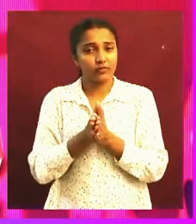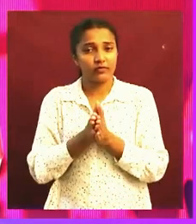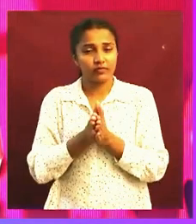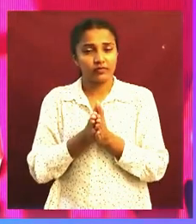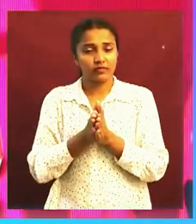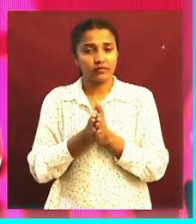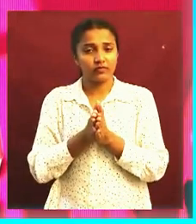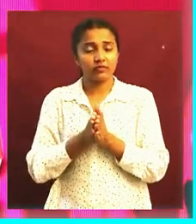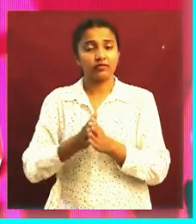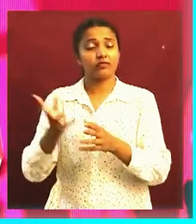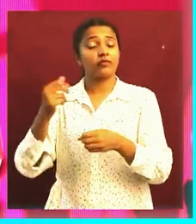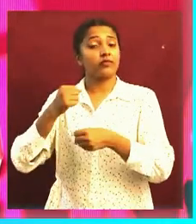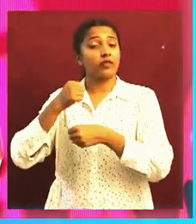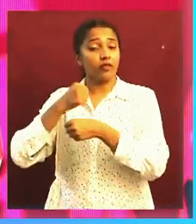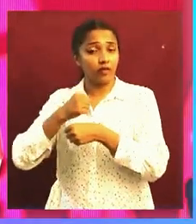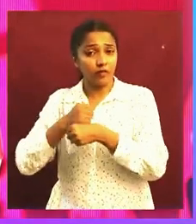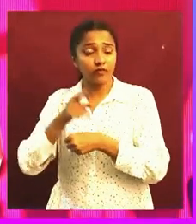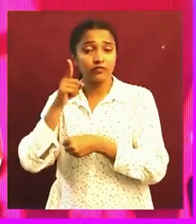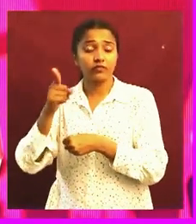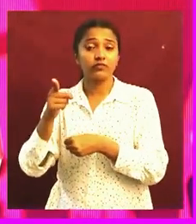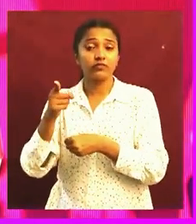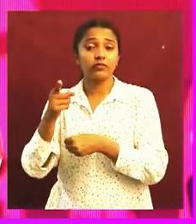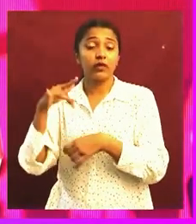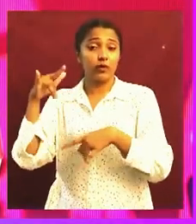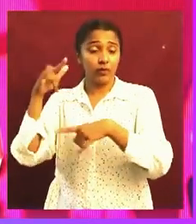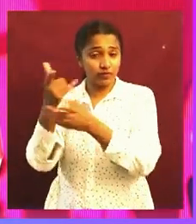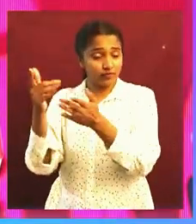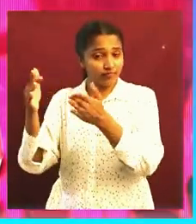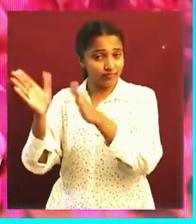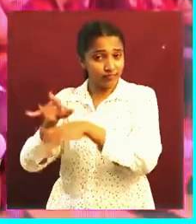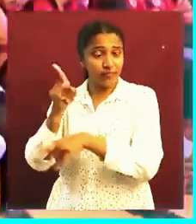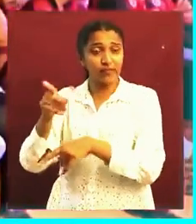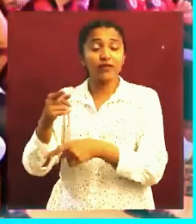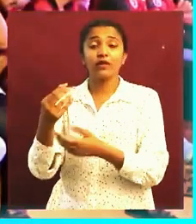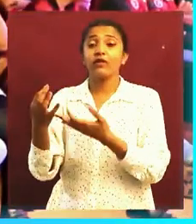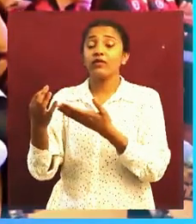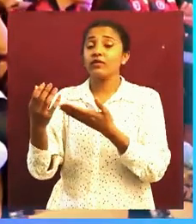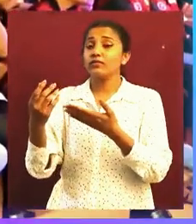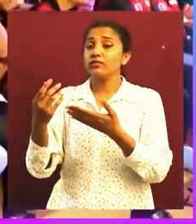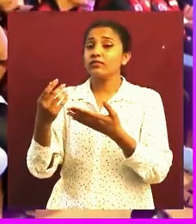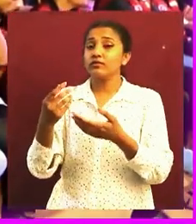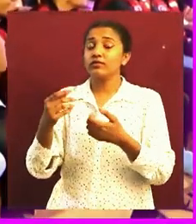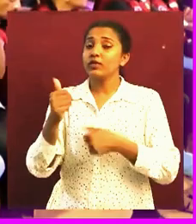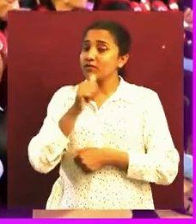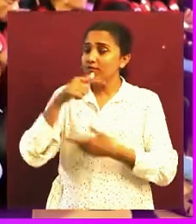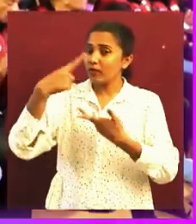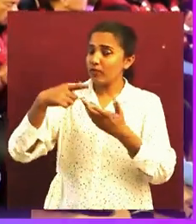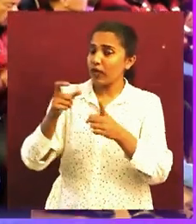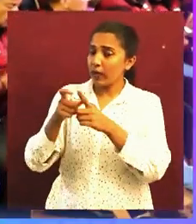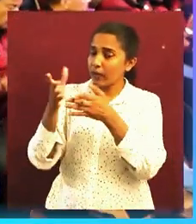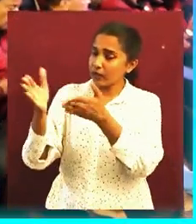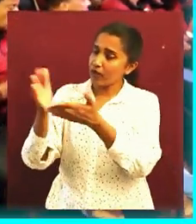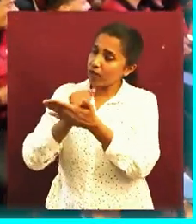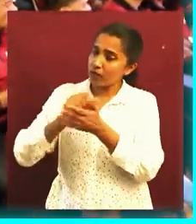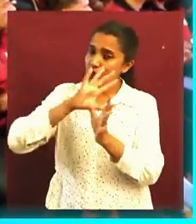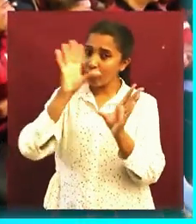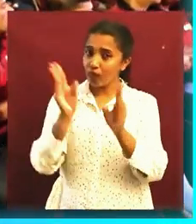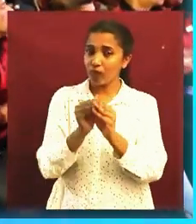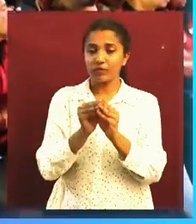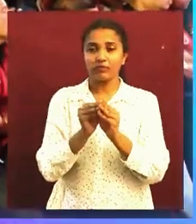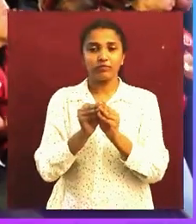එක රේගුව ඉමිග්‍රේෂන් එක නේද සුරාපති දෙපාර්තමේන්තුව අපරාධ පරිසර දෙපාර්තමේන්තුව මේ ඔක්කොම අපි එකතු